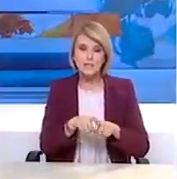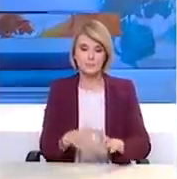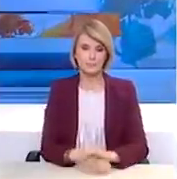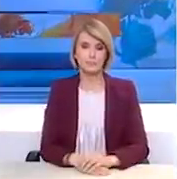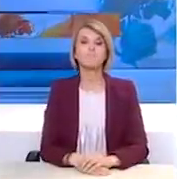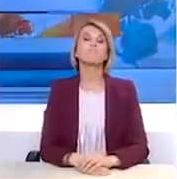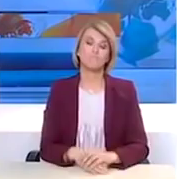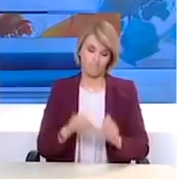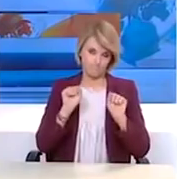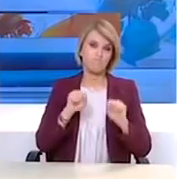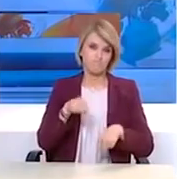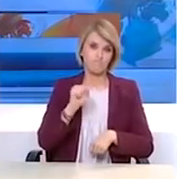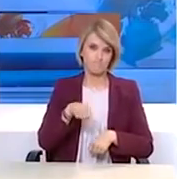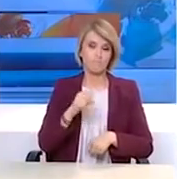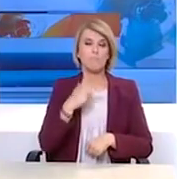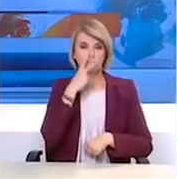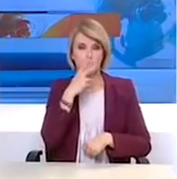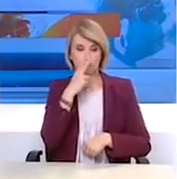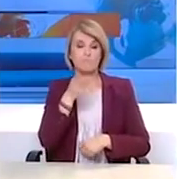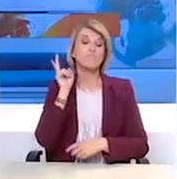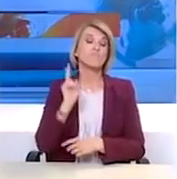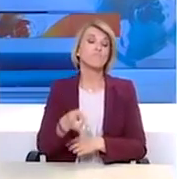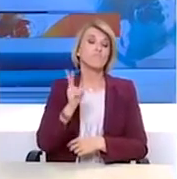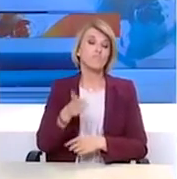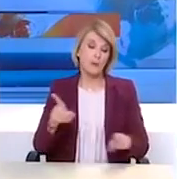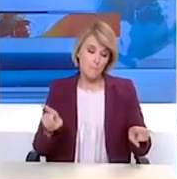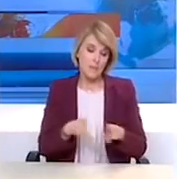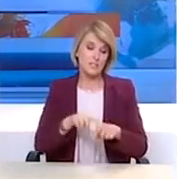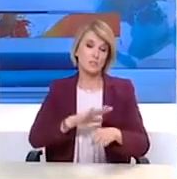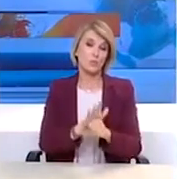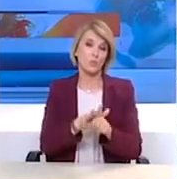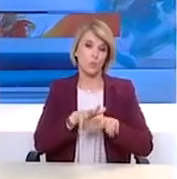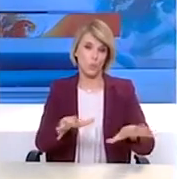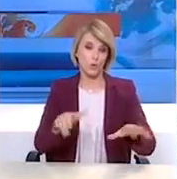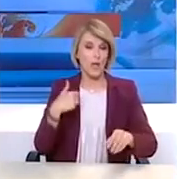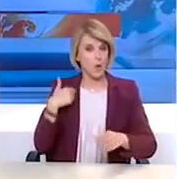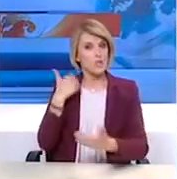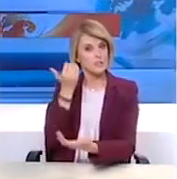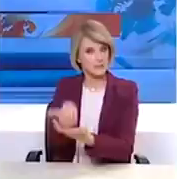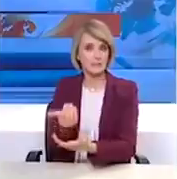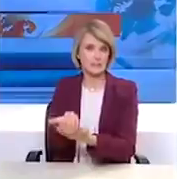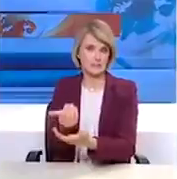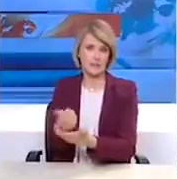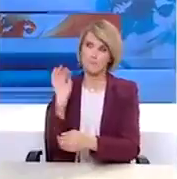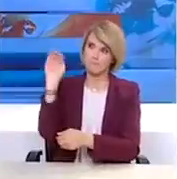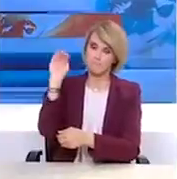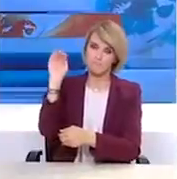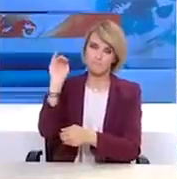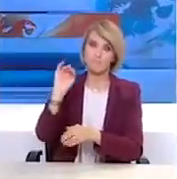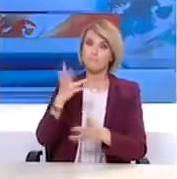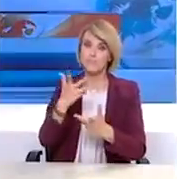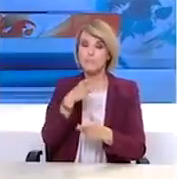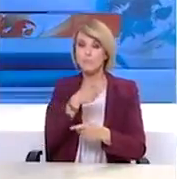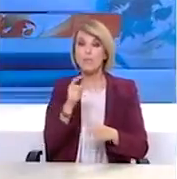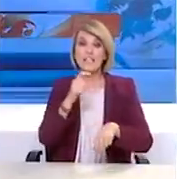πει ότι το κάπνισμα δυνητικά μπορεί να είναι παράγοντας κινδύνου. Έχω ζητήσει, γιατί δεν καταγραφόταν από την αρχή η καπνιστική συνήθεια στο